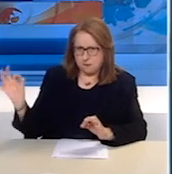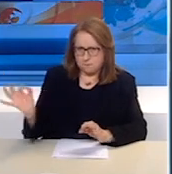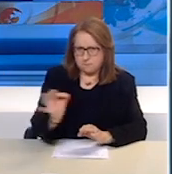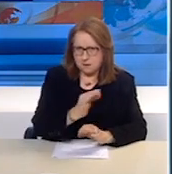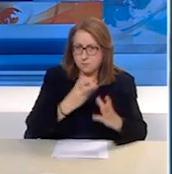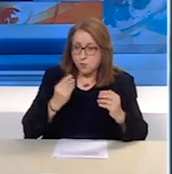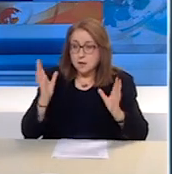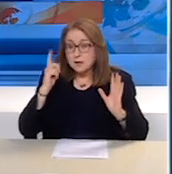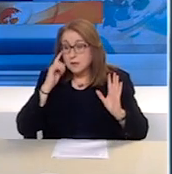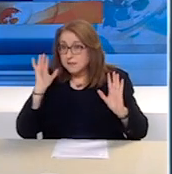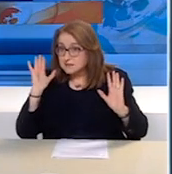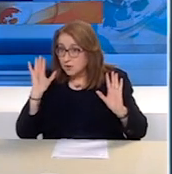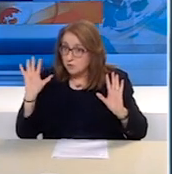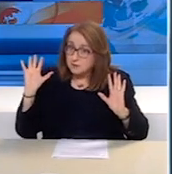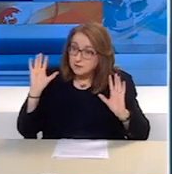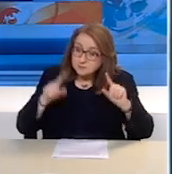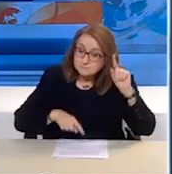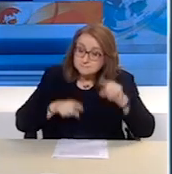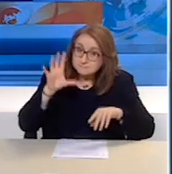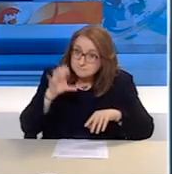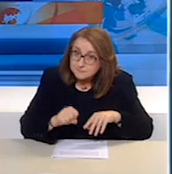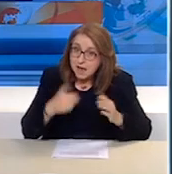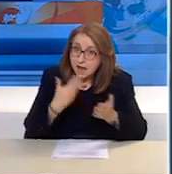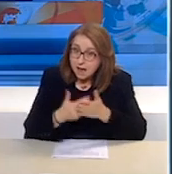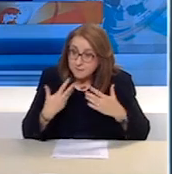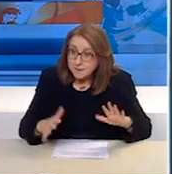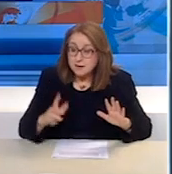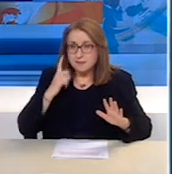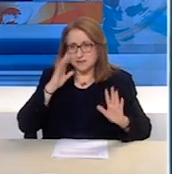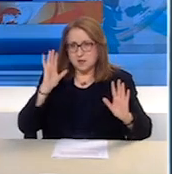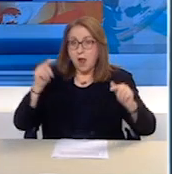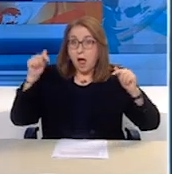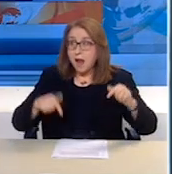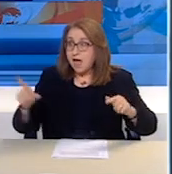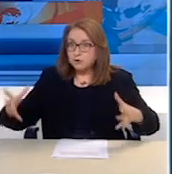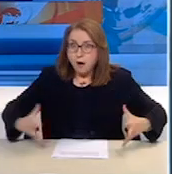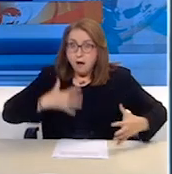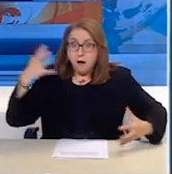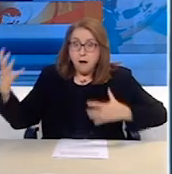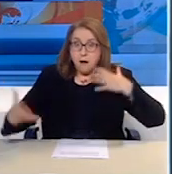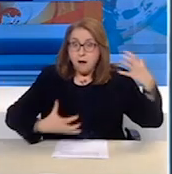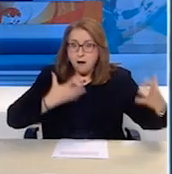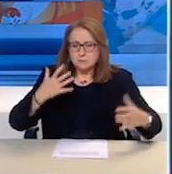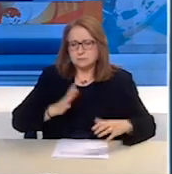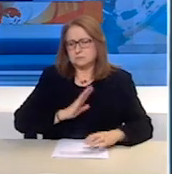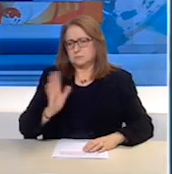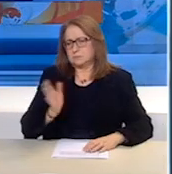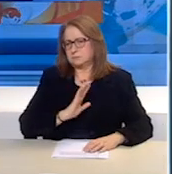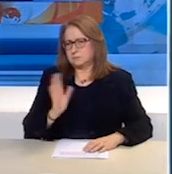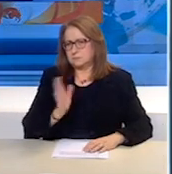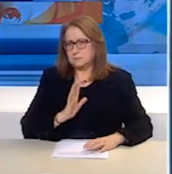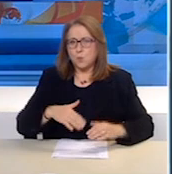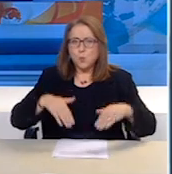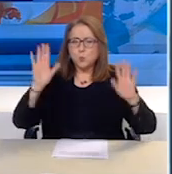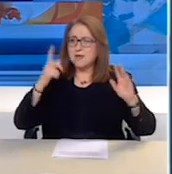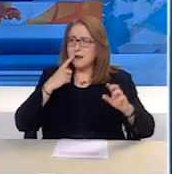μπορεί να οφείλεται σε κάποιο άλλο παθογόνο. Άρα αυτό πόρο απέχει από το συναγερμό. Πόρο απέχει από το ότι άλλαξε κάτι στην κλινική